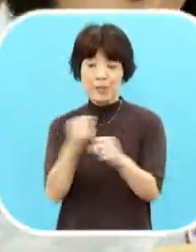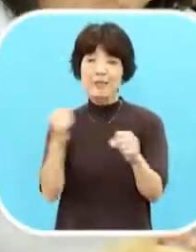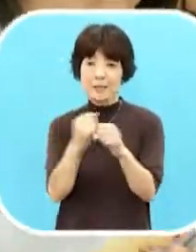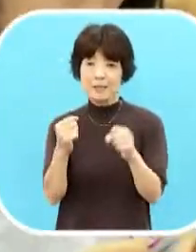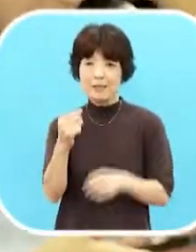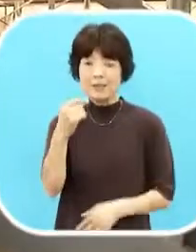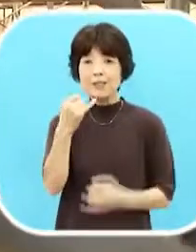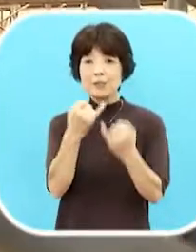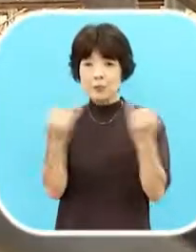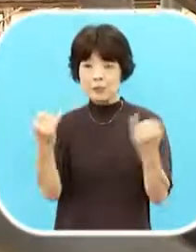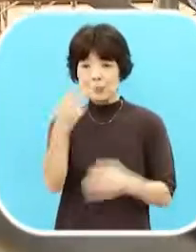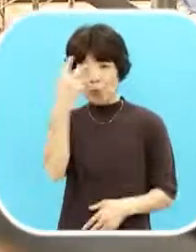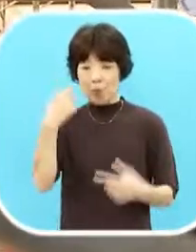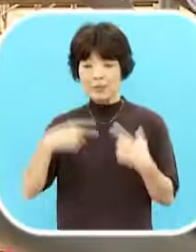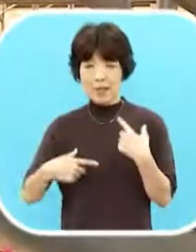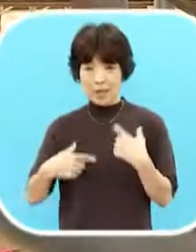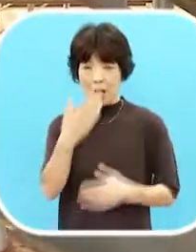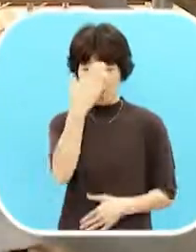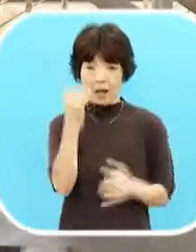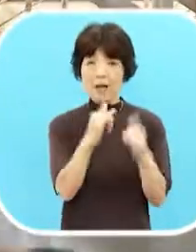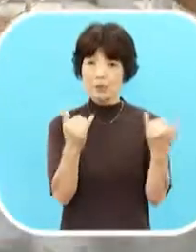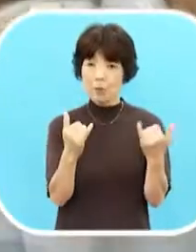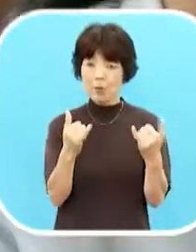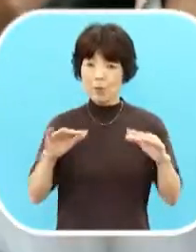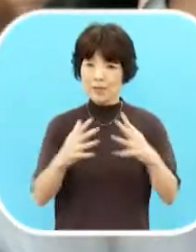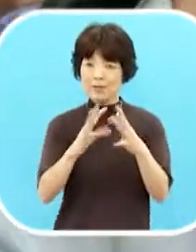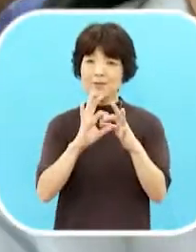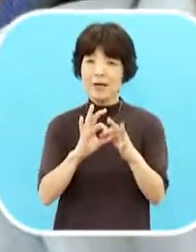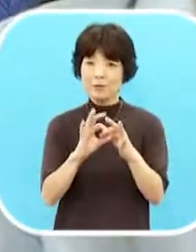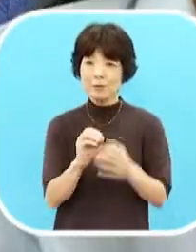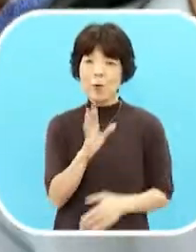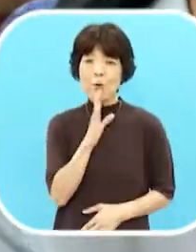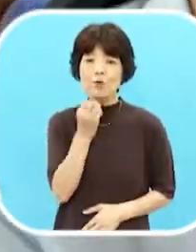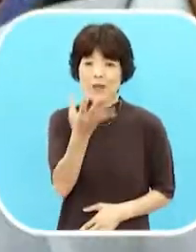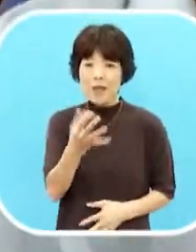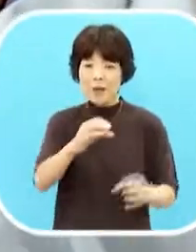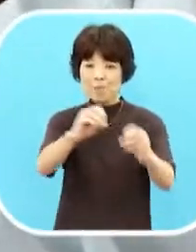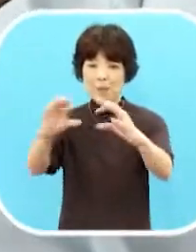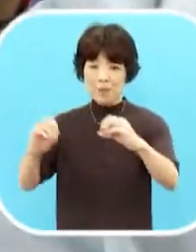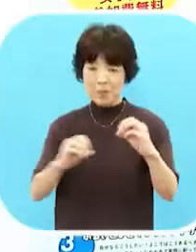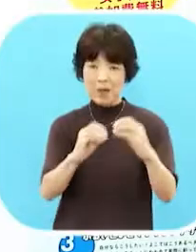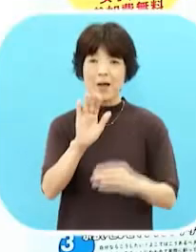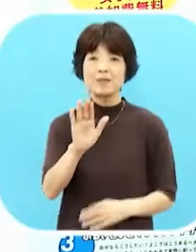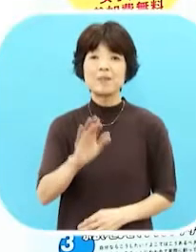や若手女性社員の建設業にまつわる本音トークが繰り広げられました。